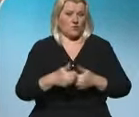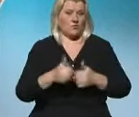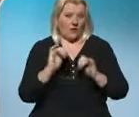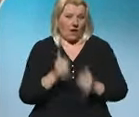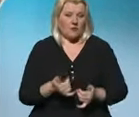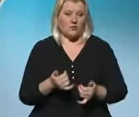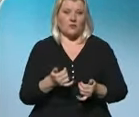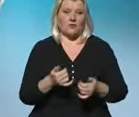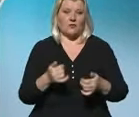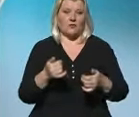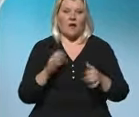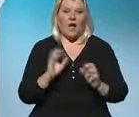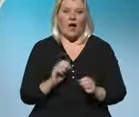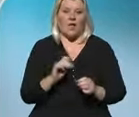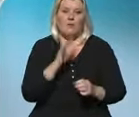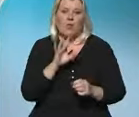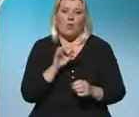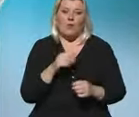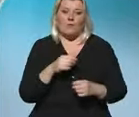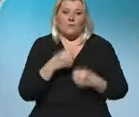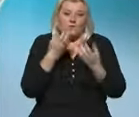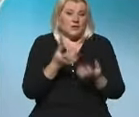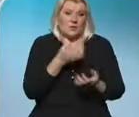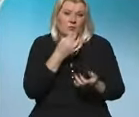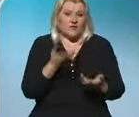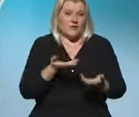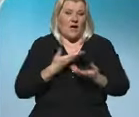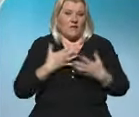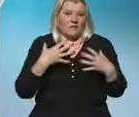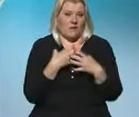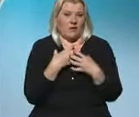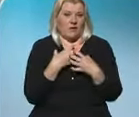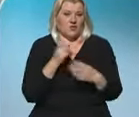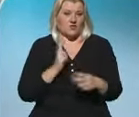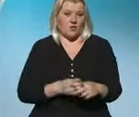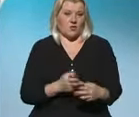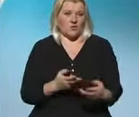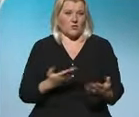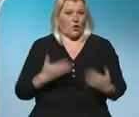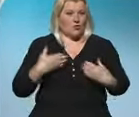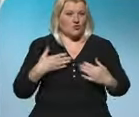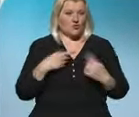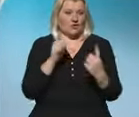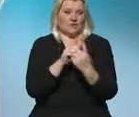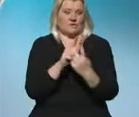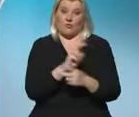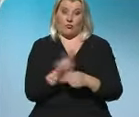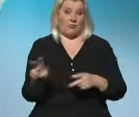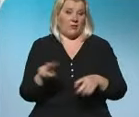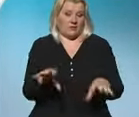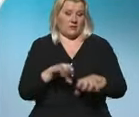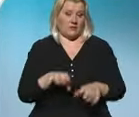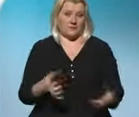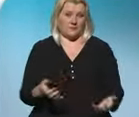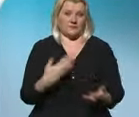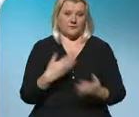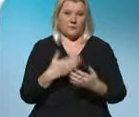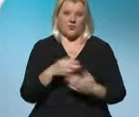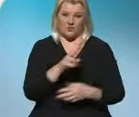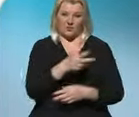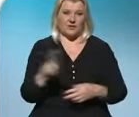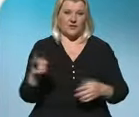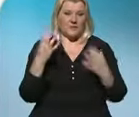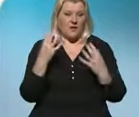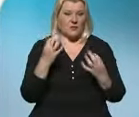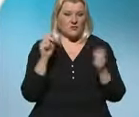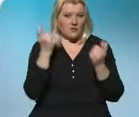bych nemohla ze sebe nic dostat. No. To je takový jako stres vlastně, když to člověka vidíte na živo, to se pak jako nedivím spoustě fanouškům, že prostě